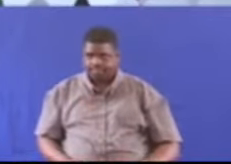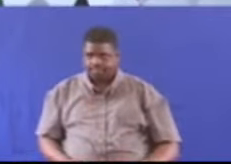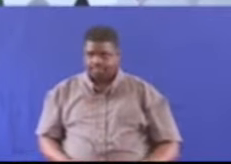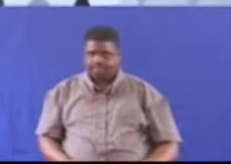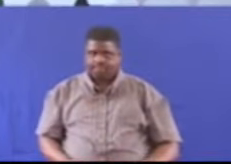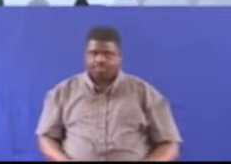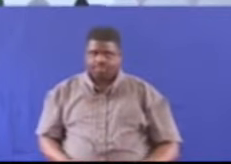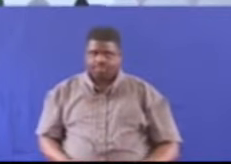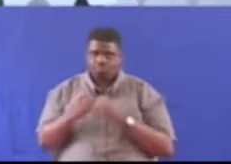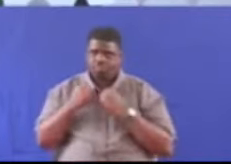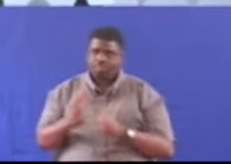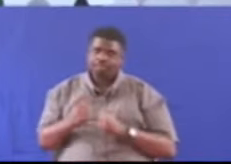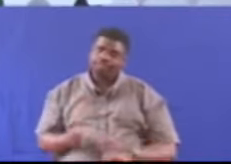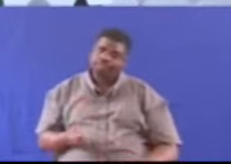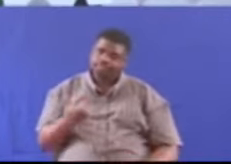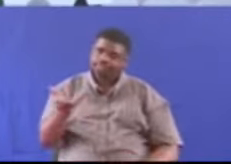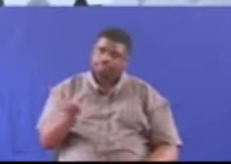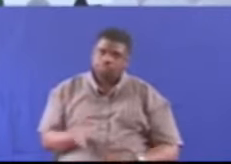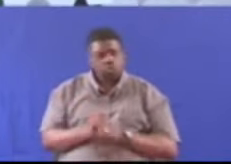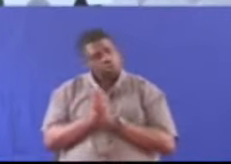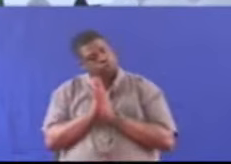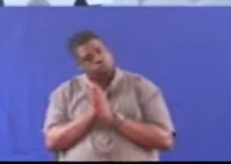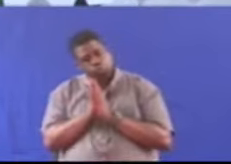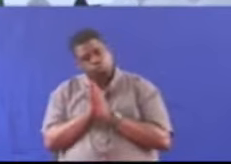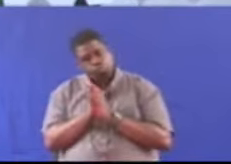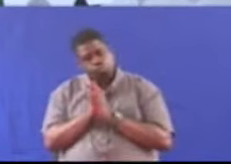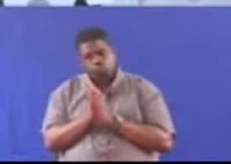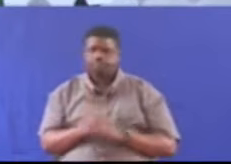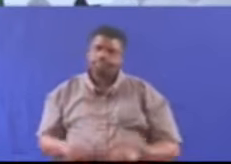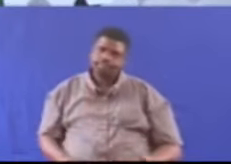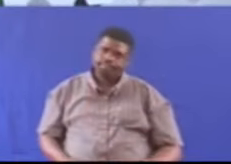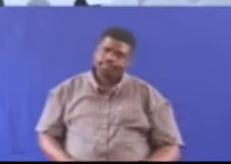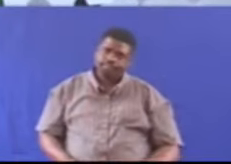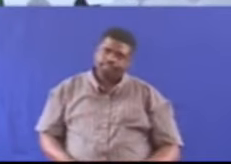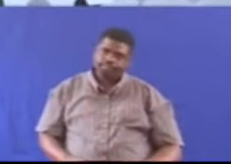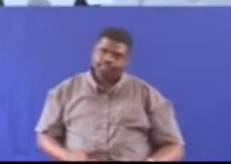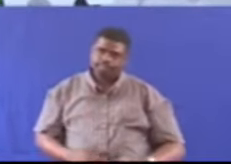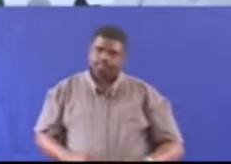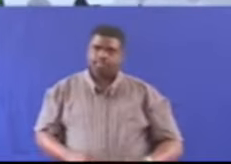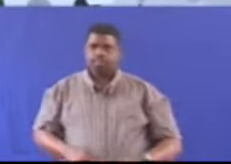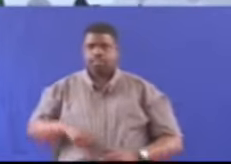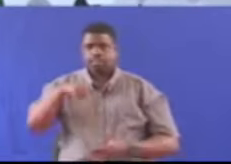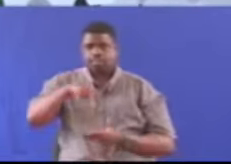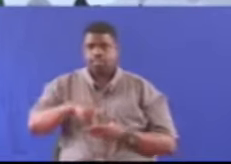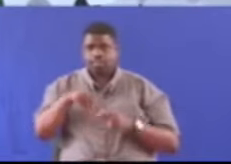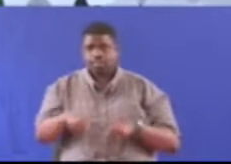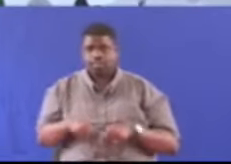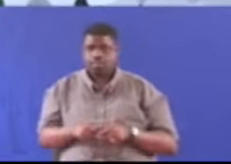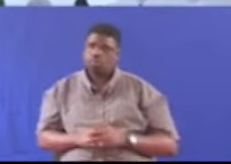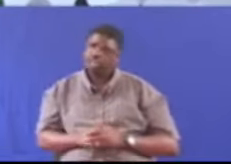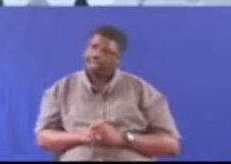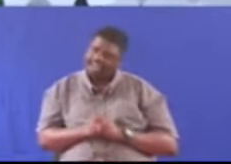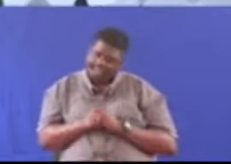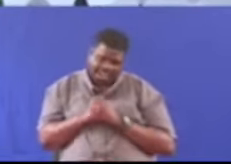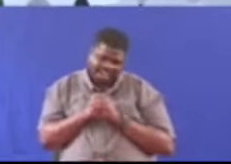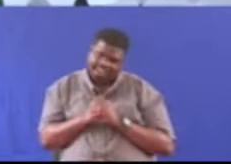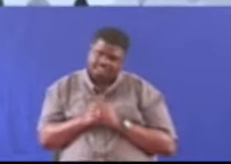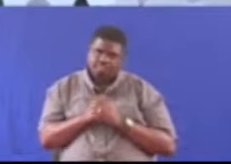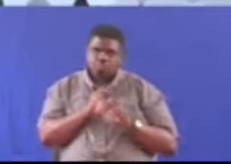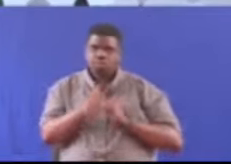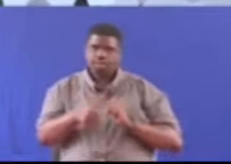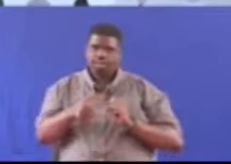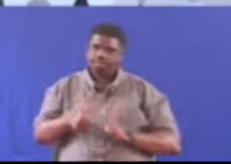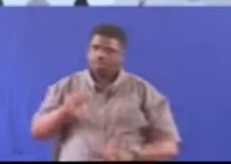tuimarisha, tunawashukuru kuwepo na sisi. Nimesimama hapa kwa unyenyekevu mkubwa kwa niaba ya